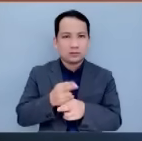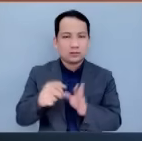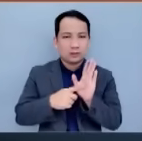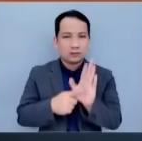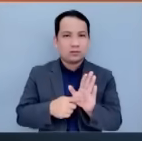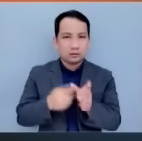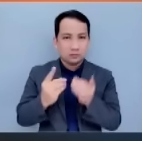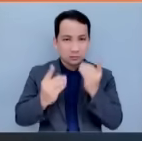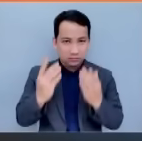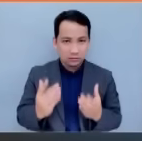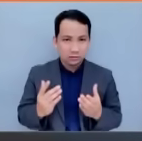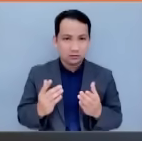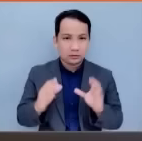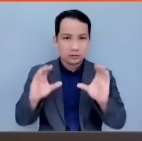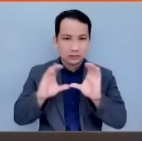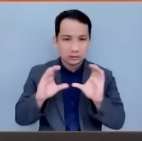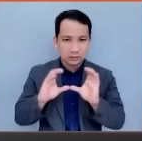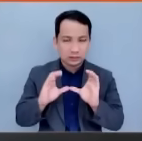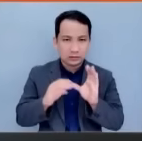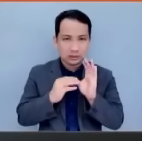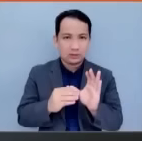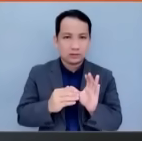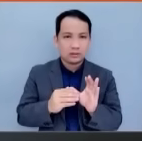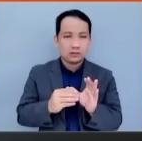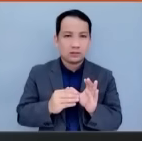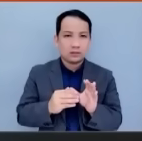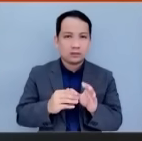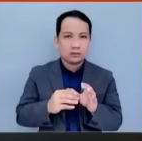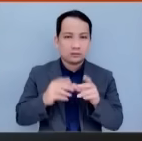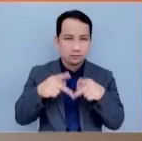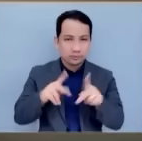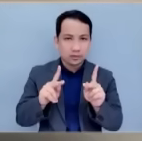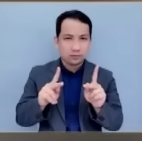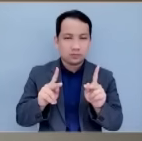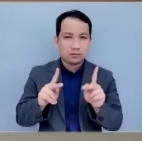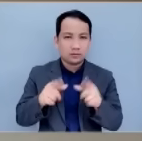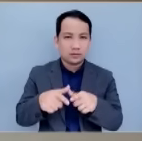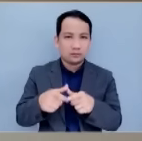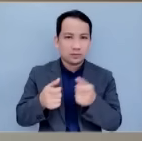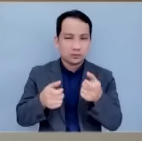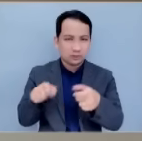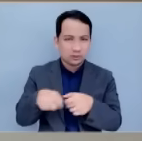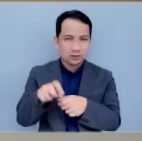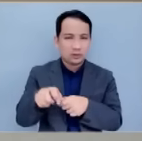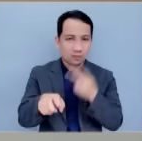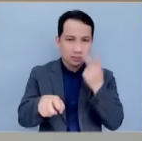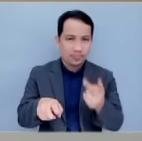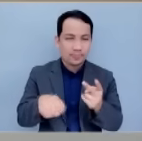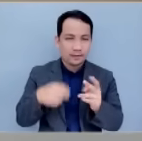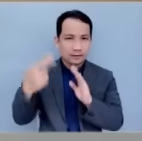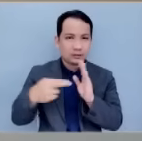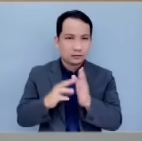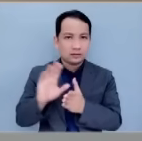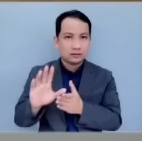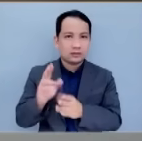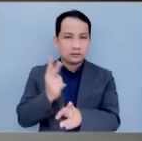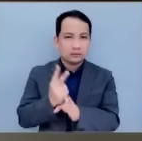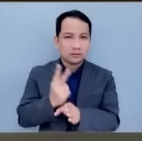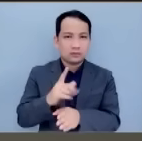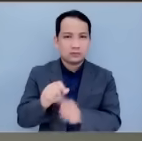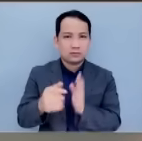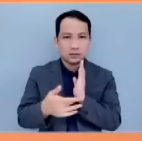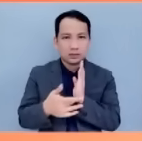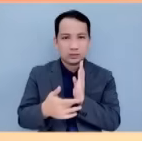na Certificate of Public Convenience o prangkisa para makapamasada. Nabisto rin may record ang nasabing van ng technical impound